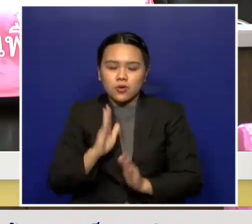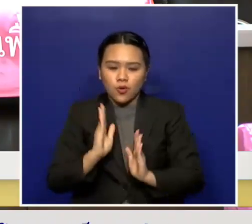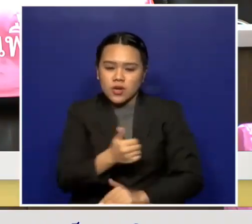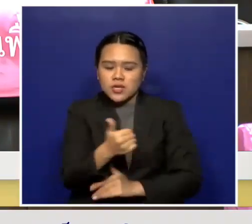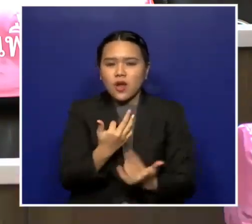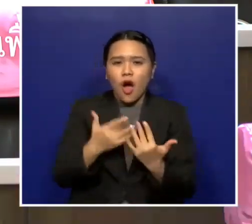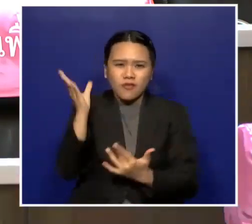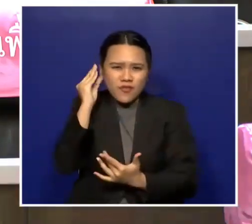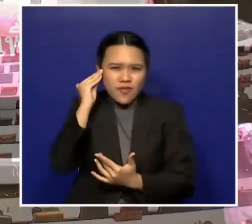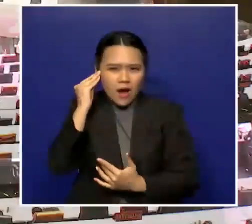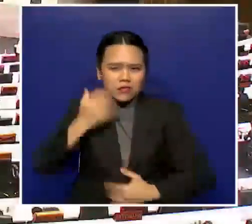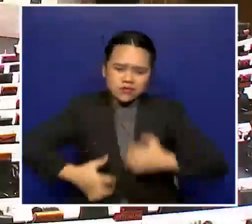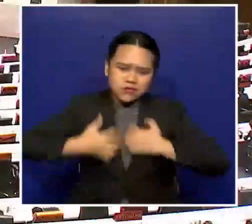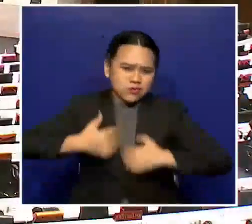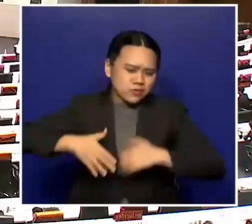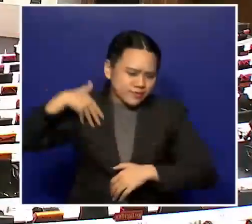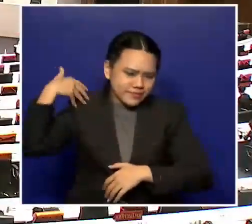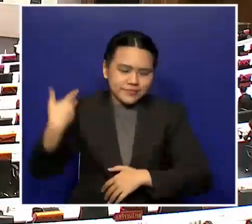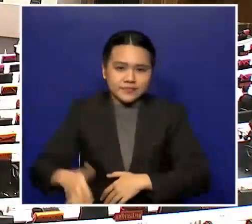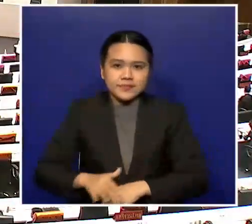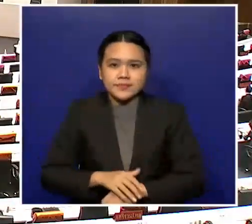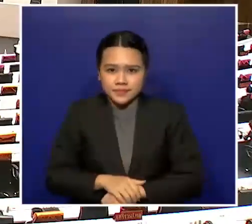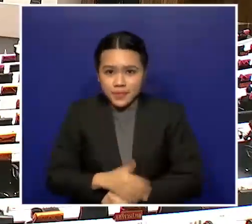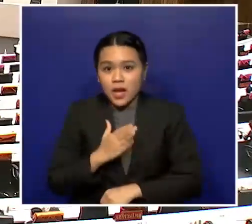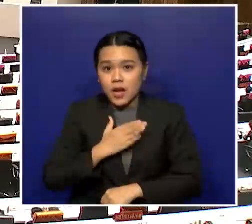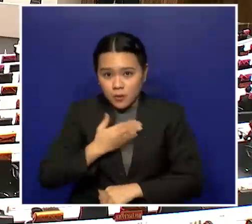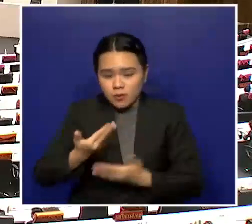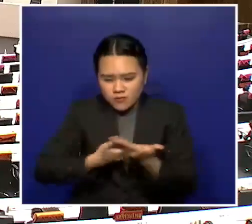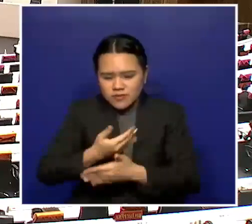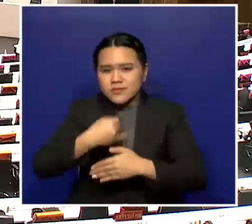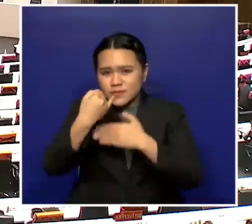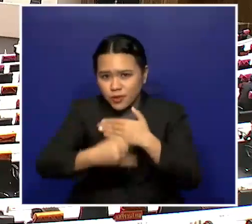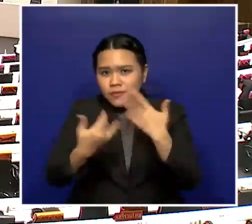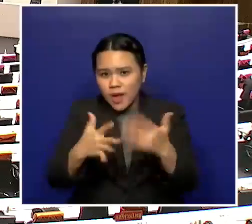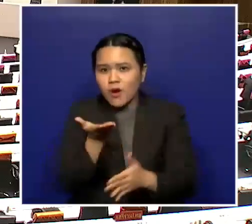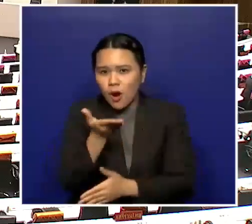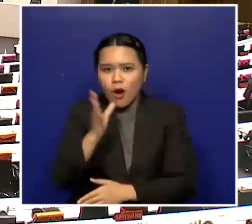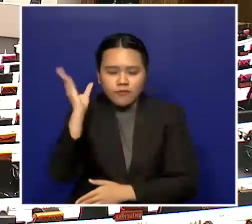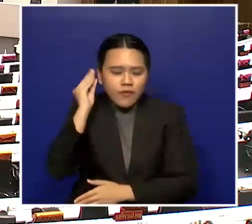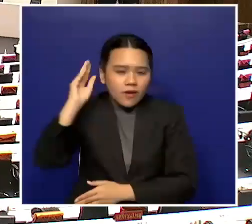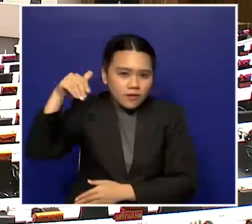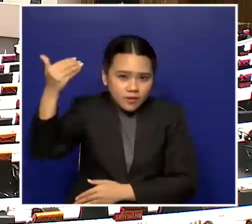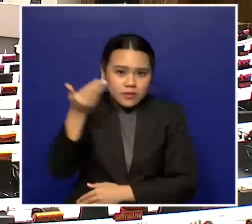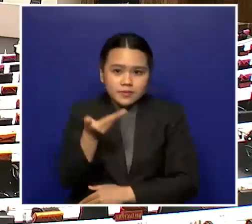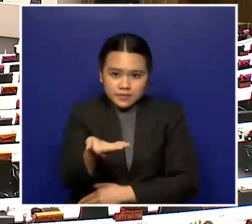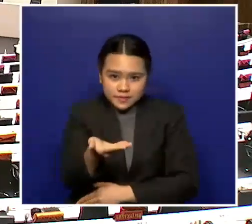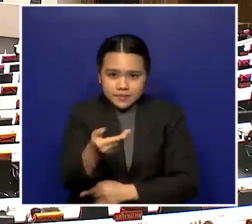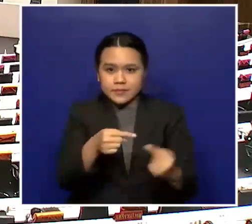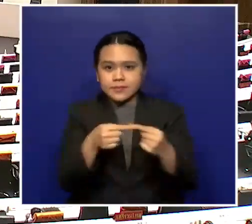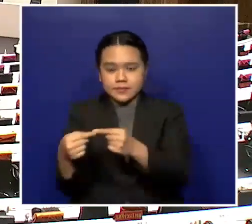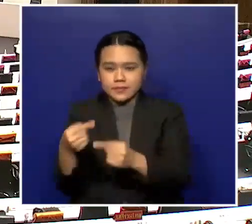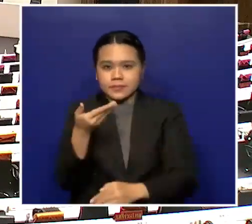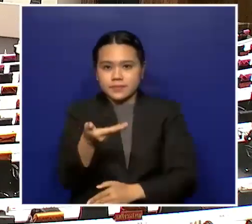ได้วินิจฉัยท่านไพบูลย์ไปแล้วนะครับท่านก็ขอให้ฟังกันไปก่อนเชิญท่านสลันวุฒินะครับเชิญ